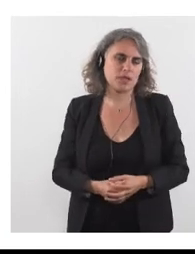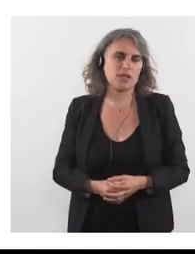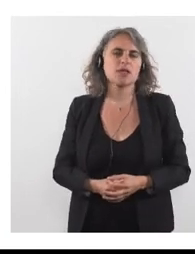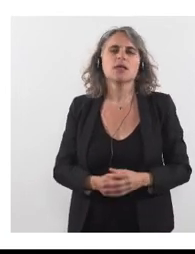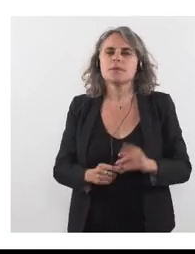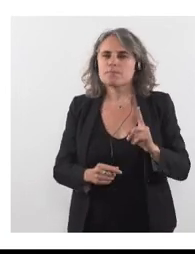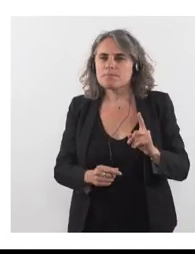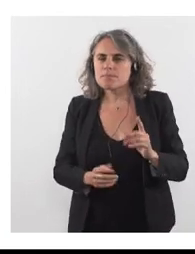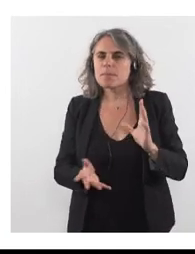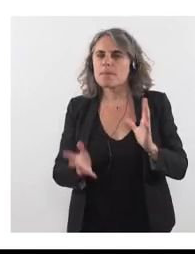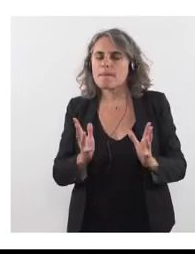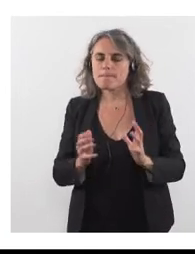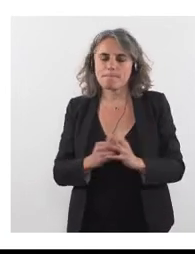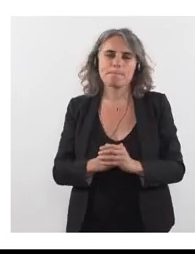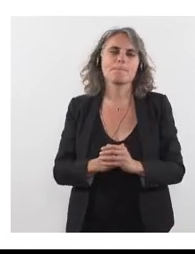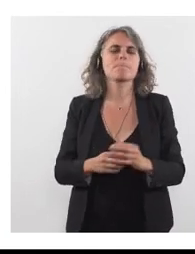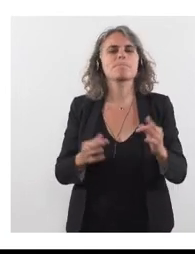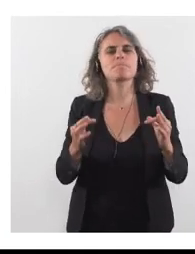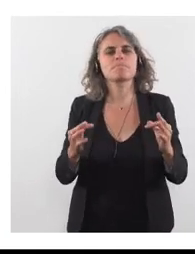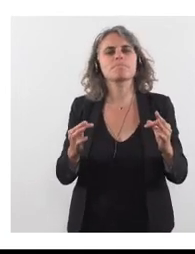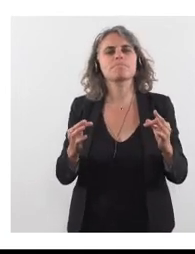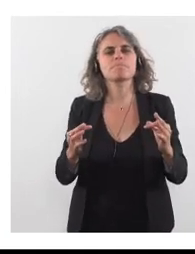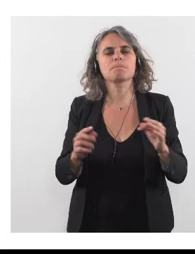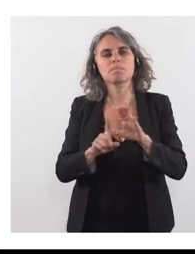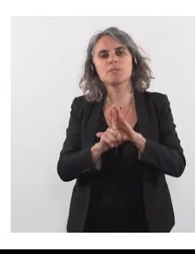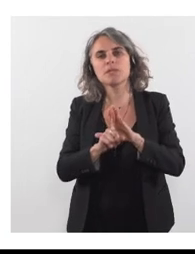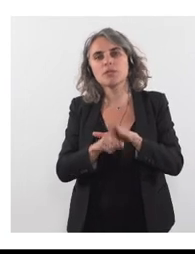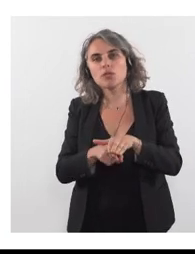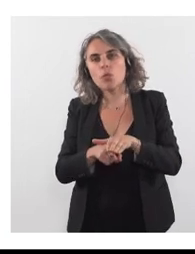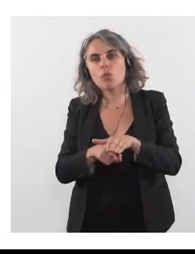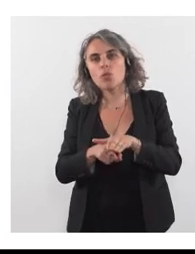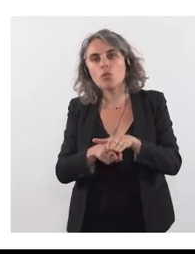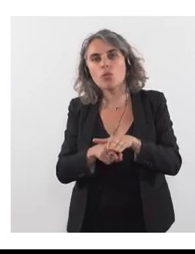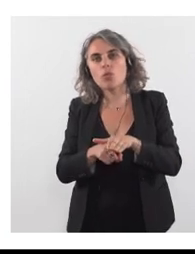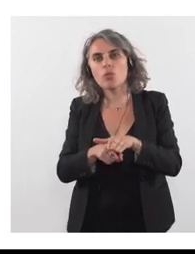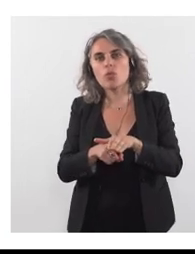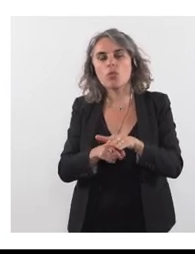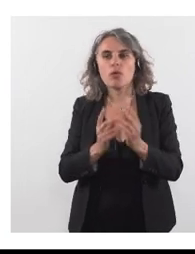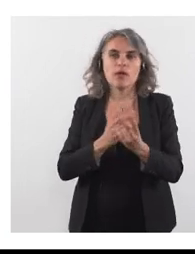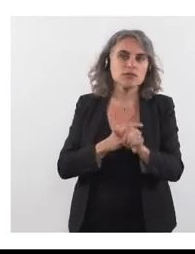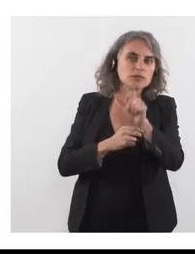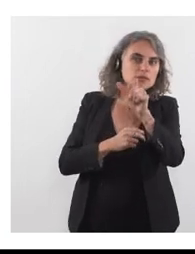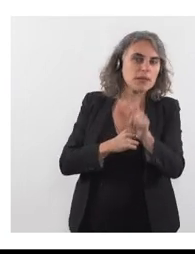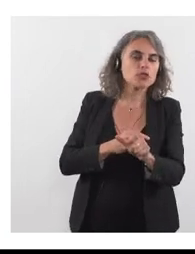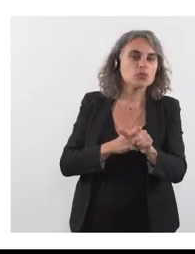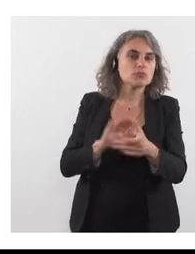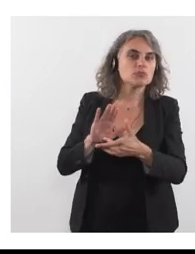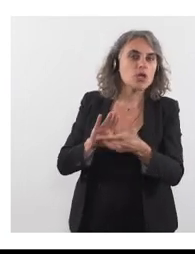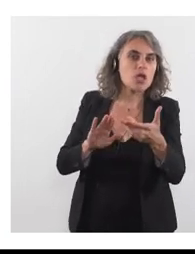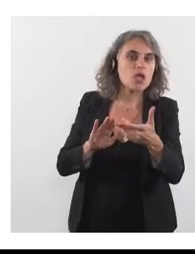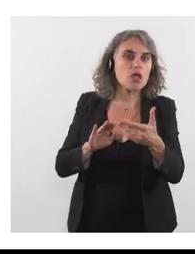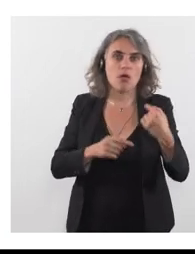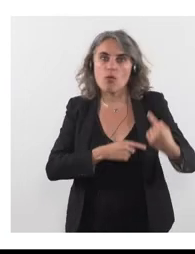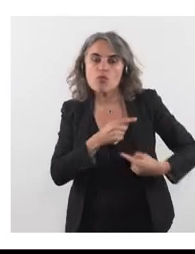Juste une toute petite chose sur la question des discriminations de personnes qui sont en procédure d'asile ou dans des